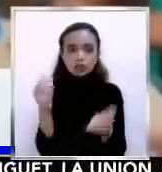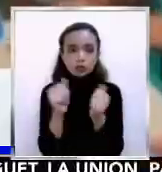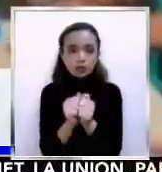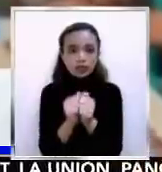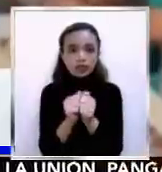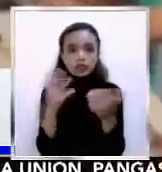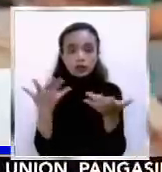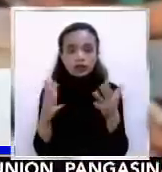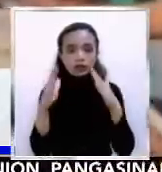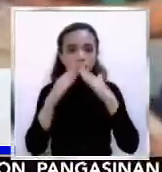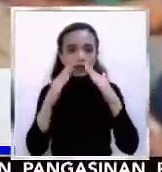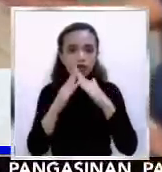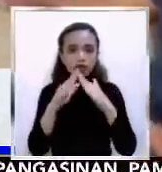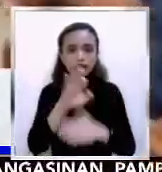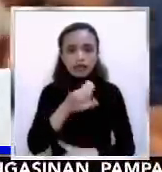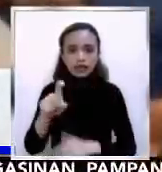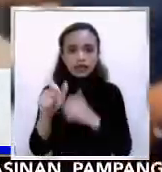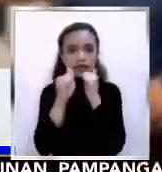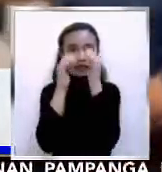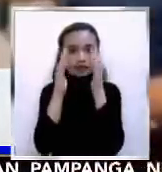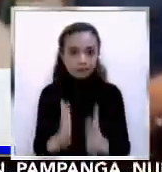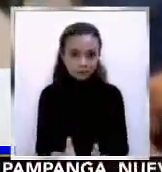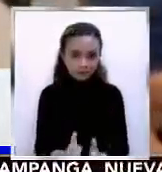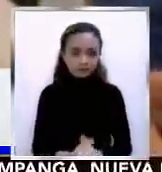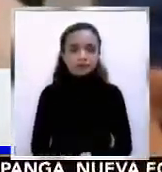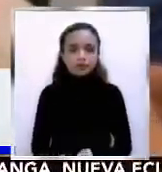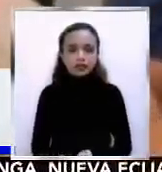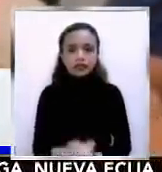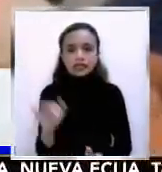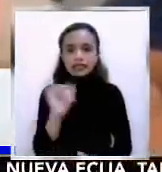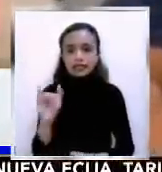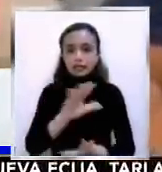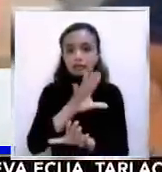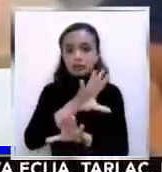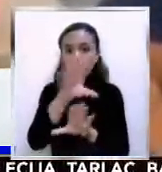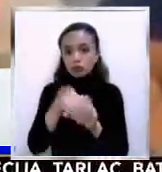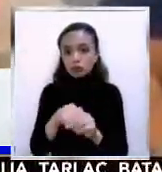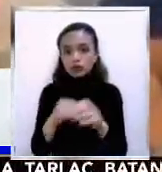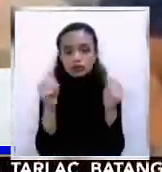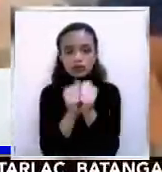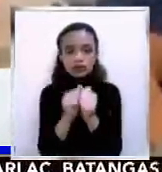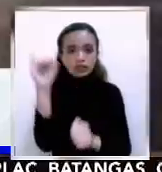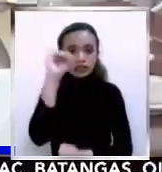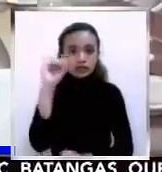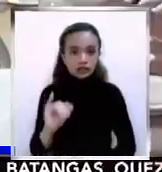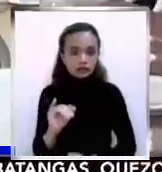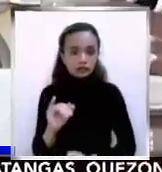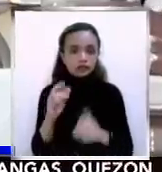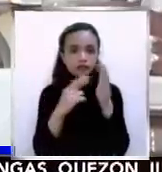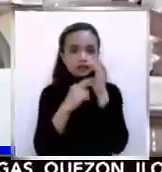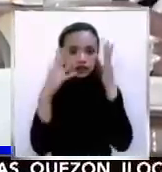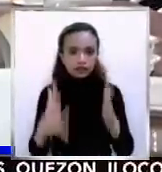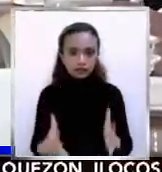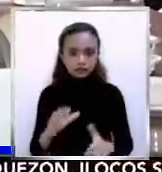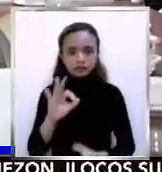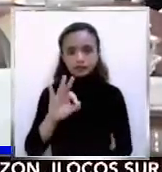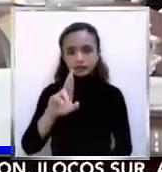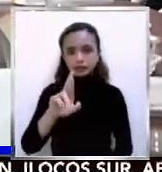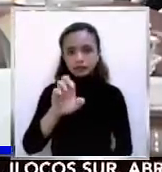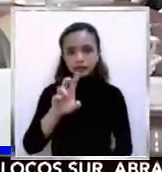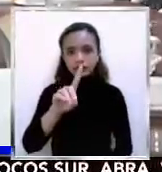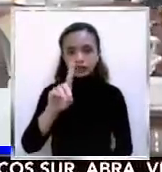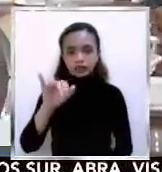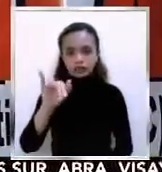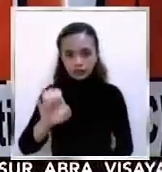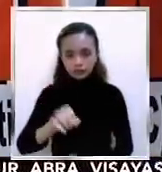former Ambassador Ahmad Umar. Nakasama din nila si Iligan City Representative Freddy Shaw. Habang nangangampanya sa